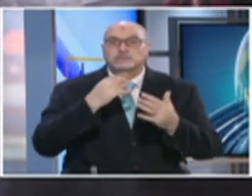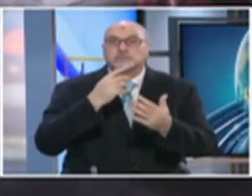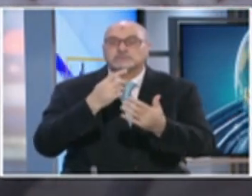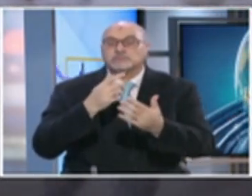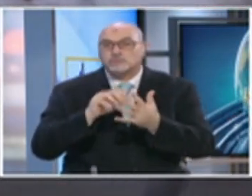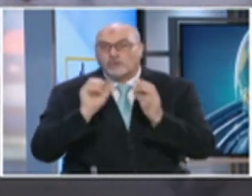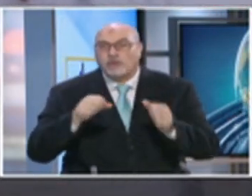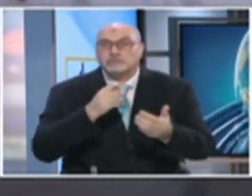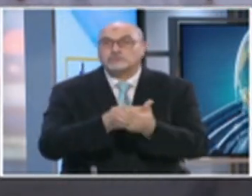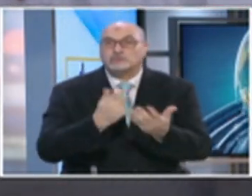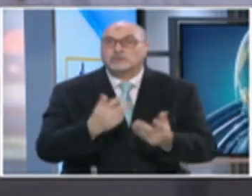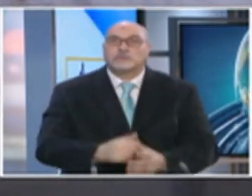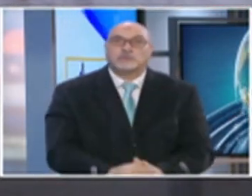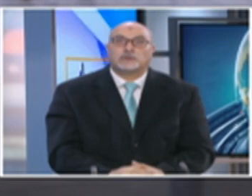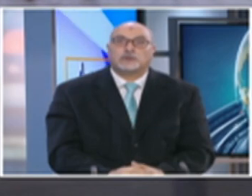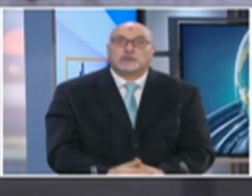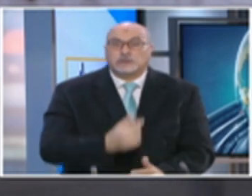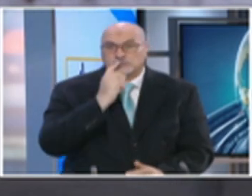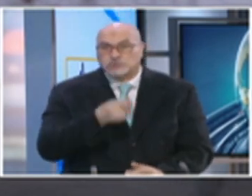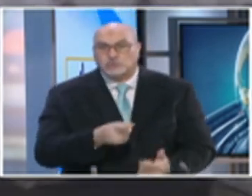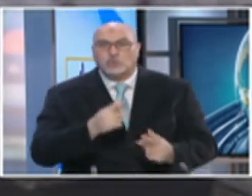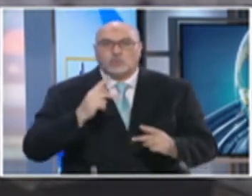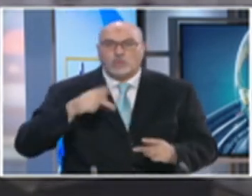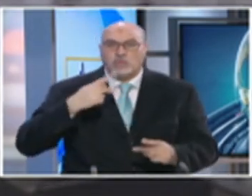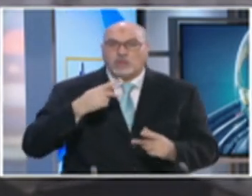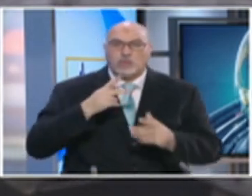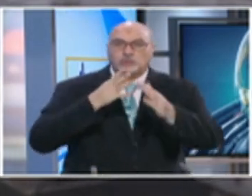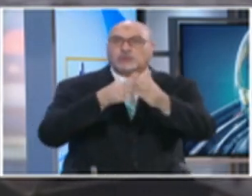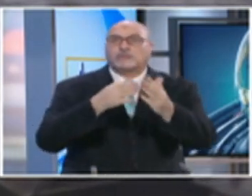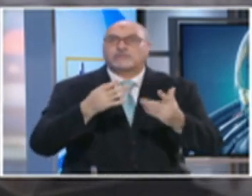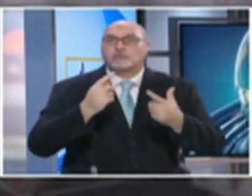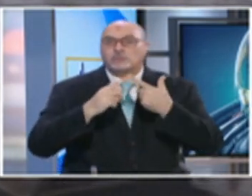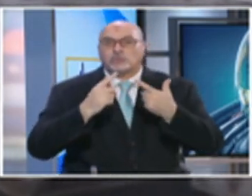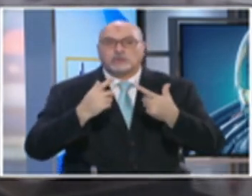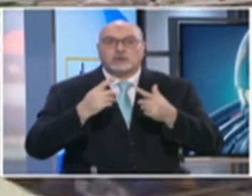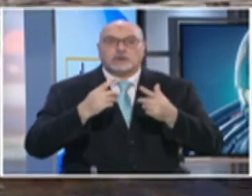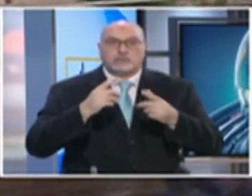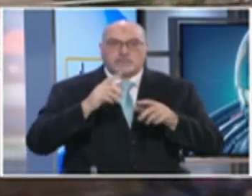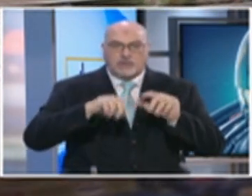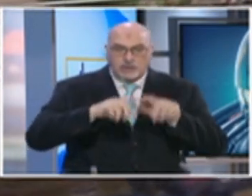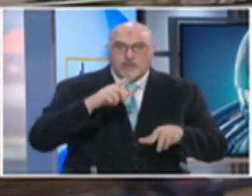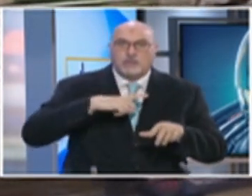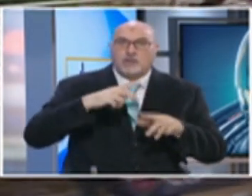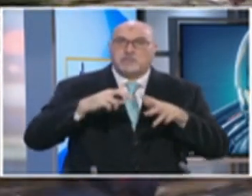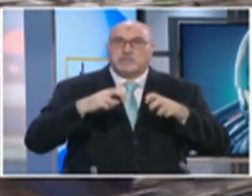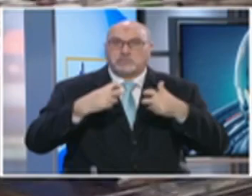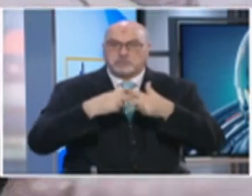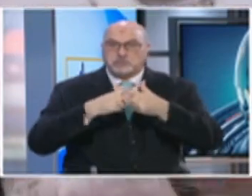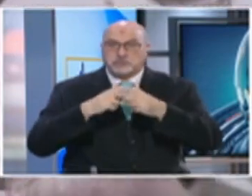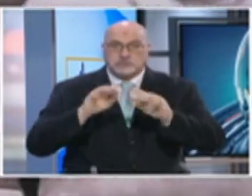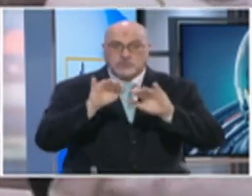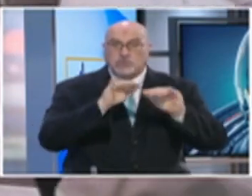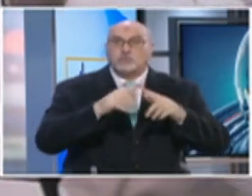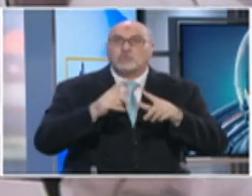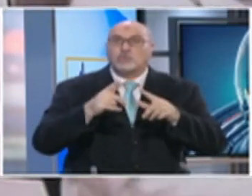là. تدابير وإجراءات ستسمح حتما بتوفير مختلف السلع وبأسعار مناسبة وجعلها